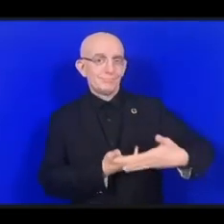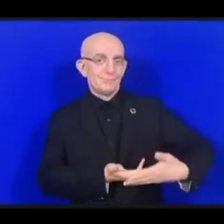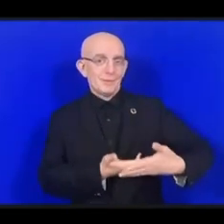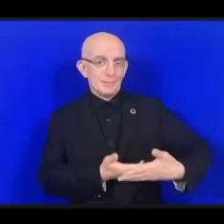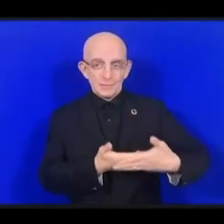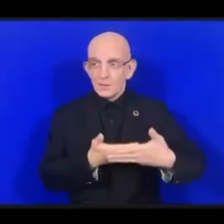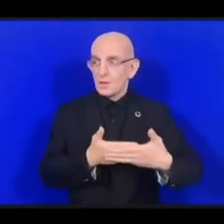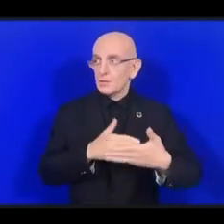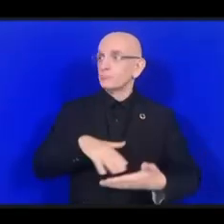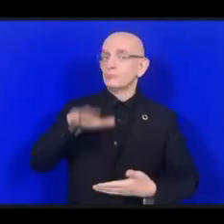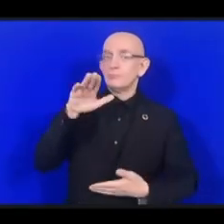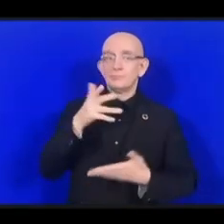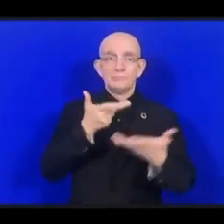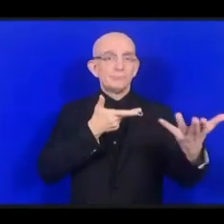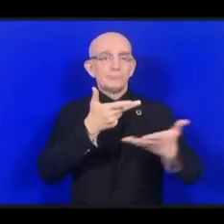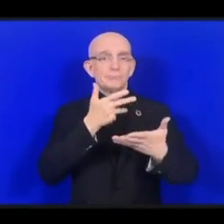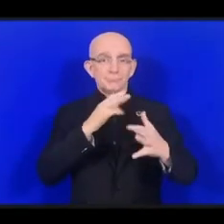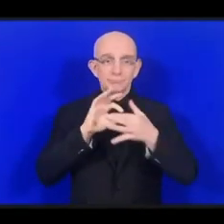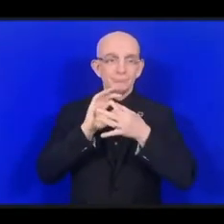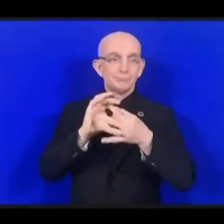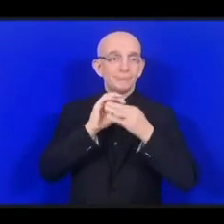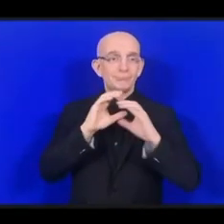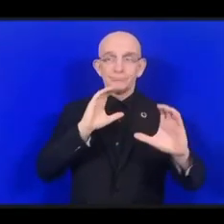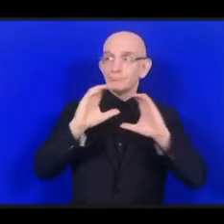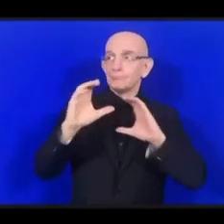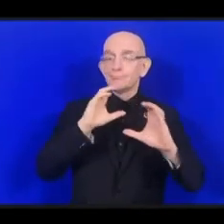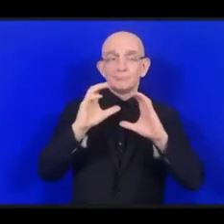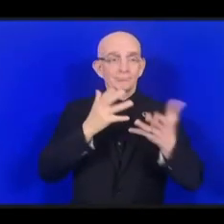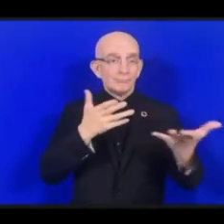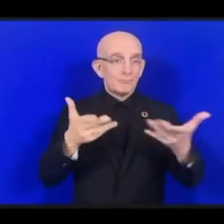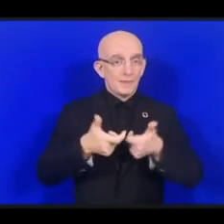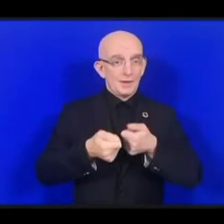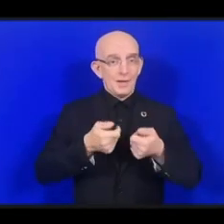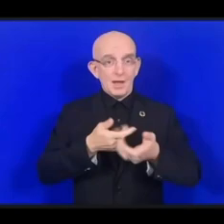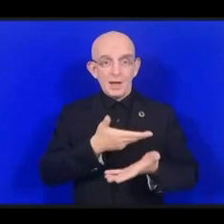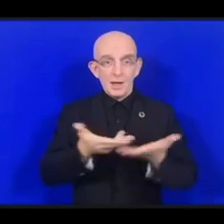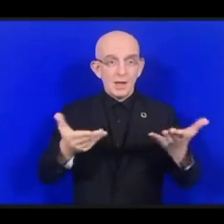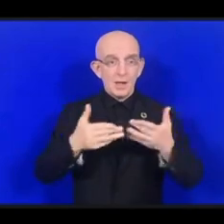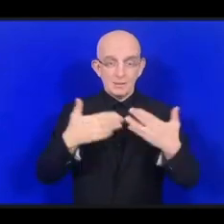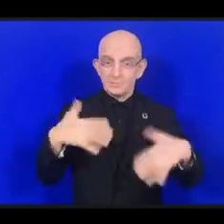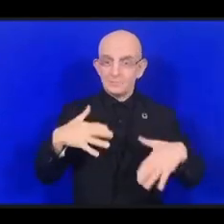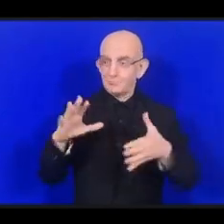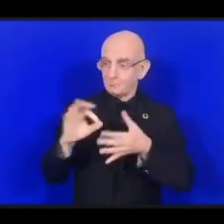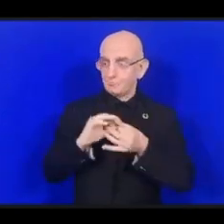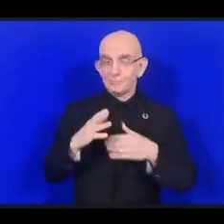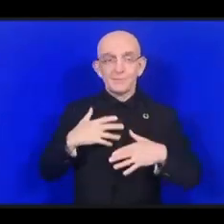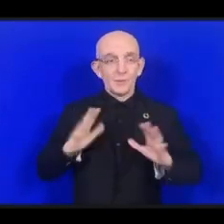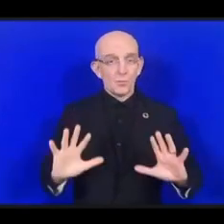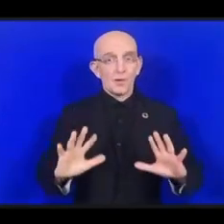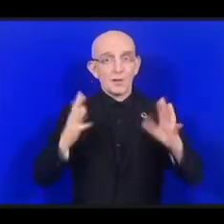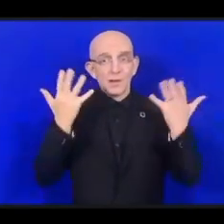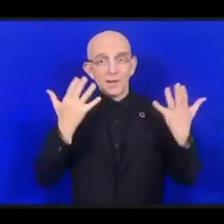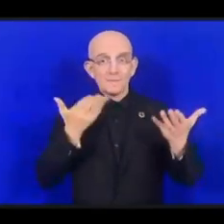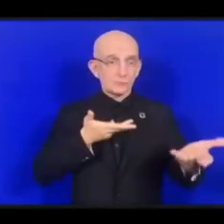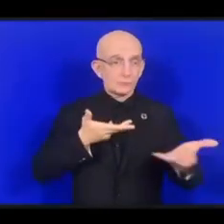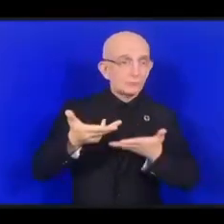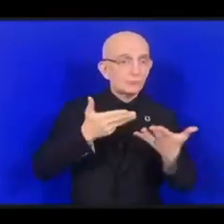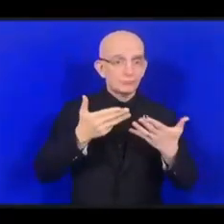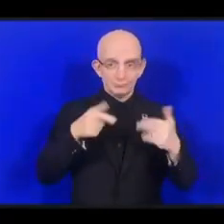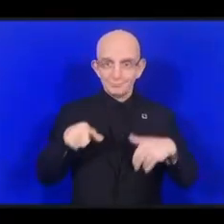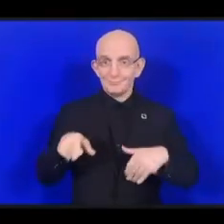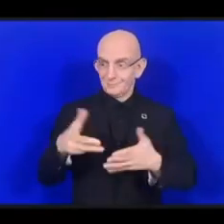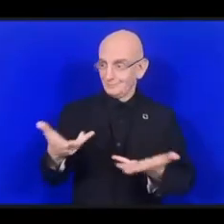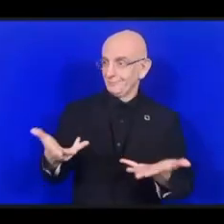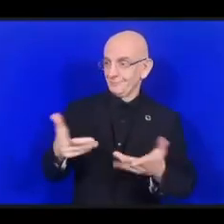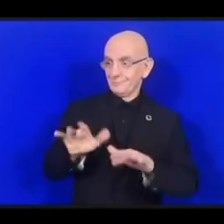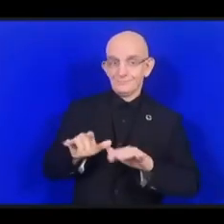人类首要的任务，它涉及到我们人民生活几乎方方面面。互联网为人们提供了无限